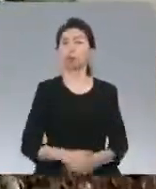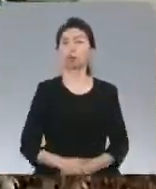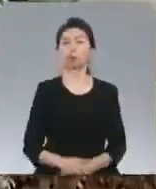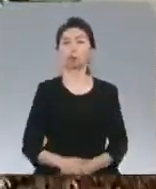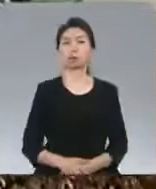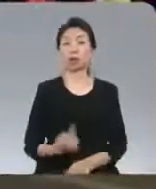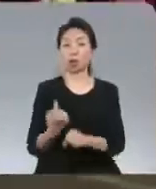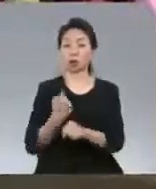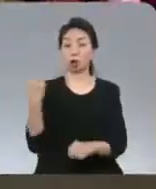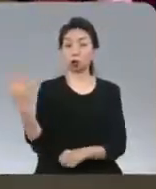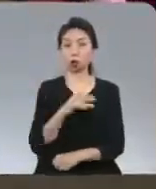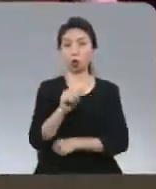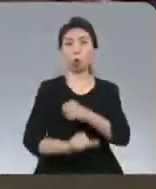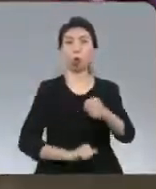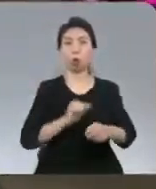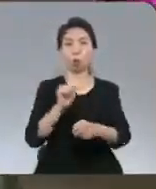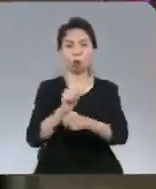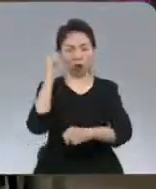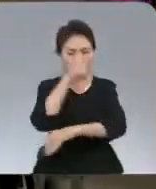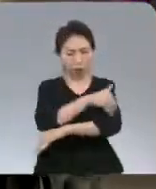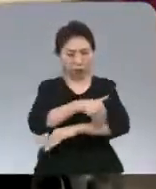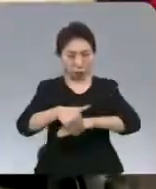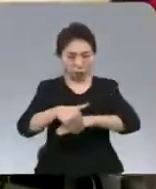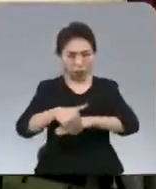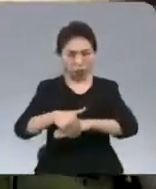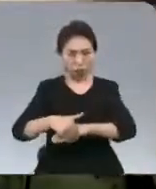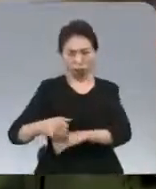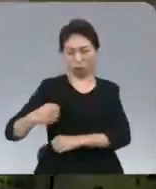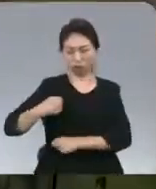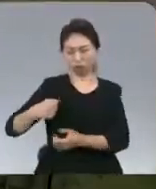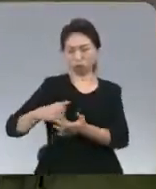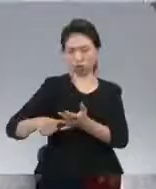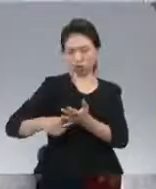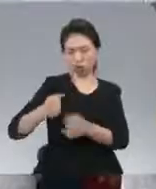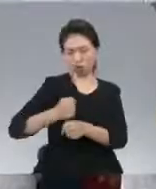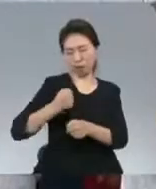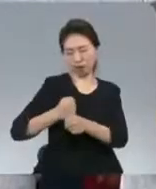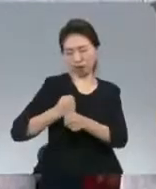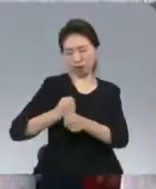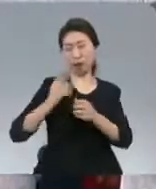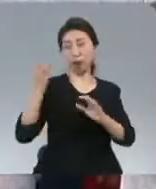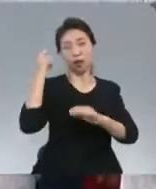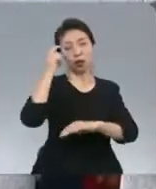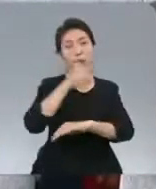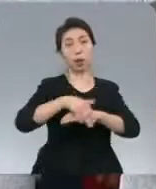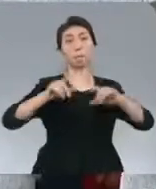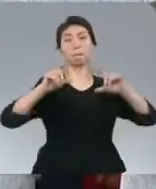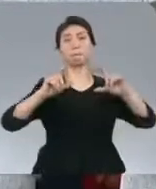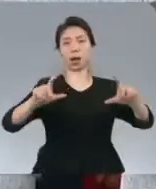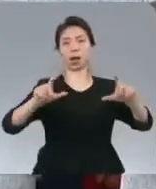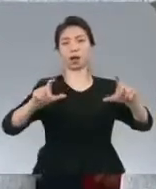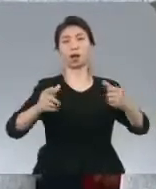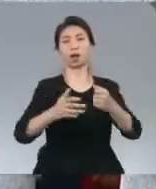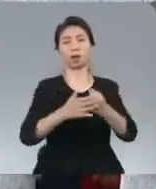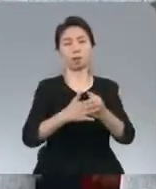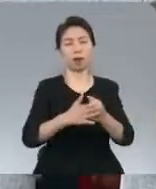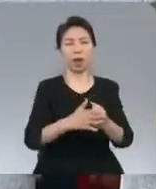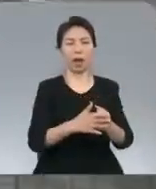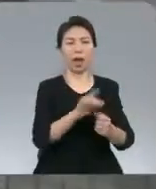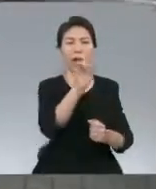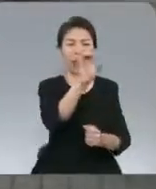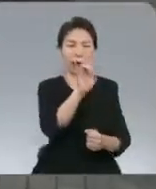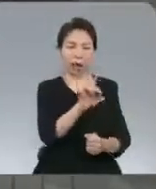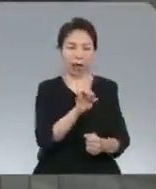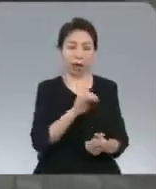nên có khả năng nước này sẽ tập hợp các thành quả phát triển vũ khí để công bố chồng một lần nhằm làm nổi bật thành quả đạt được với chồng và ngoài